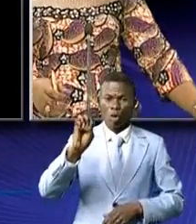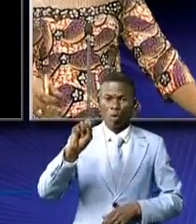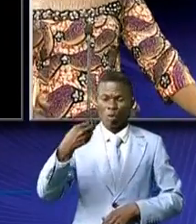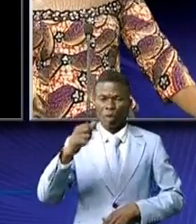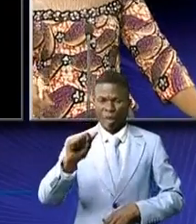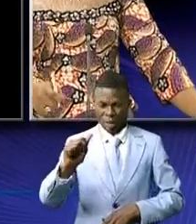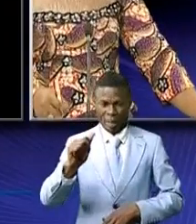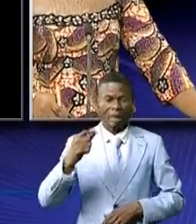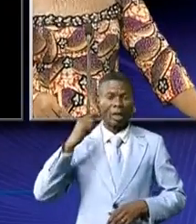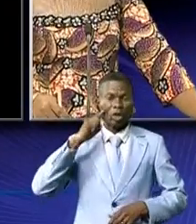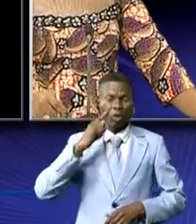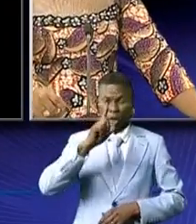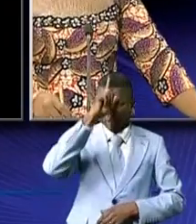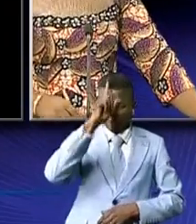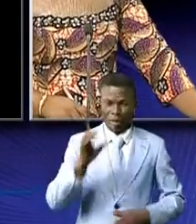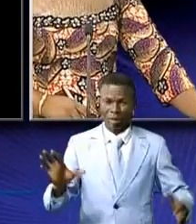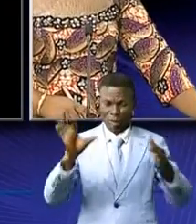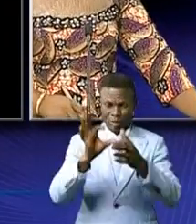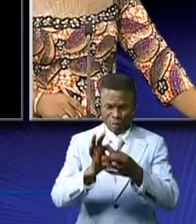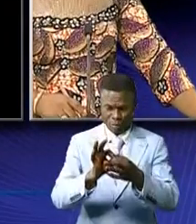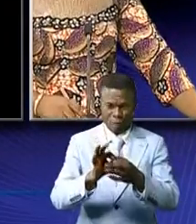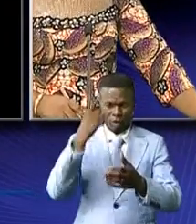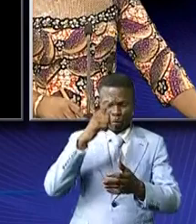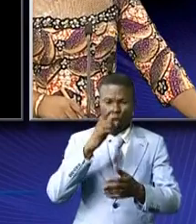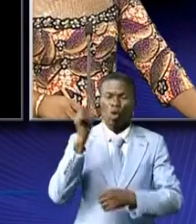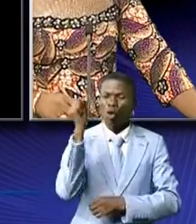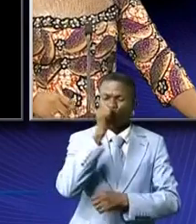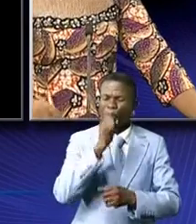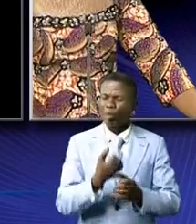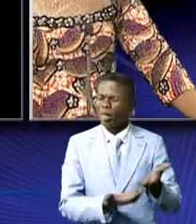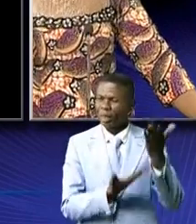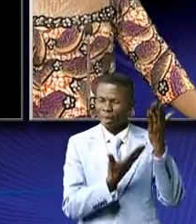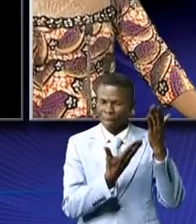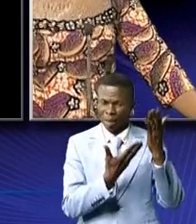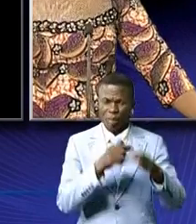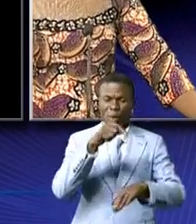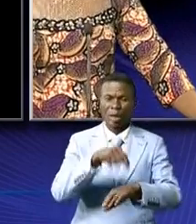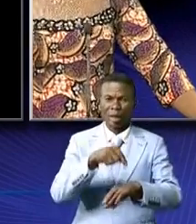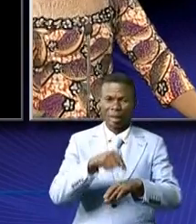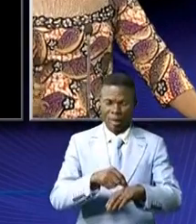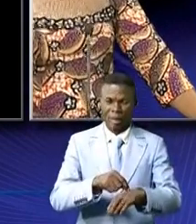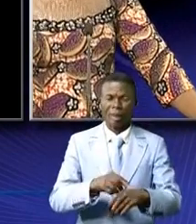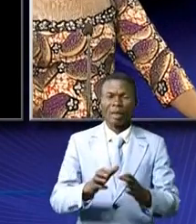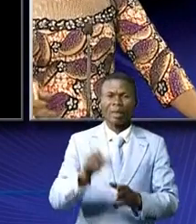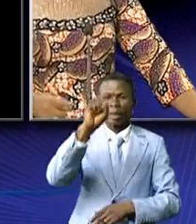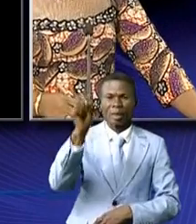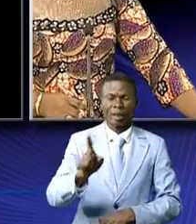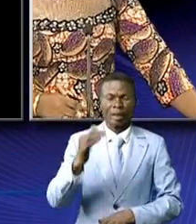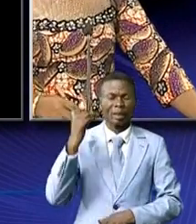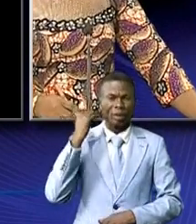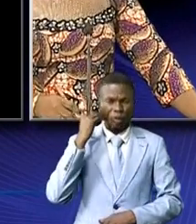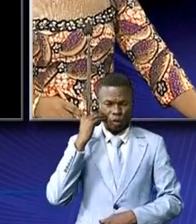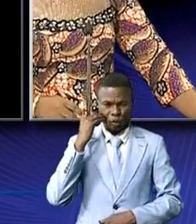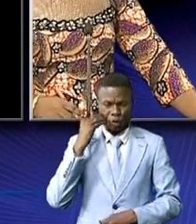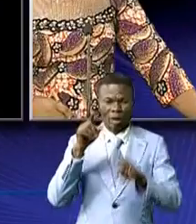le même podium à Kinshasa. JBM Piana, Wei Ranson, Blaise Boula et autres vont replonger les ménomanes